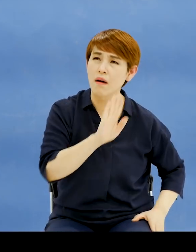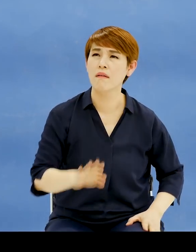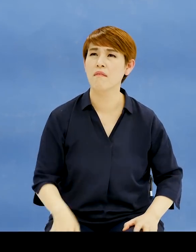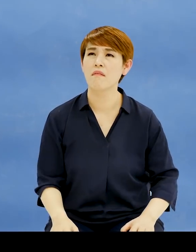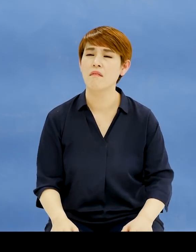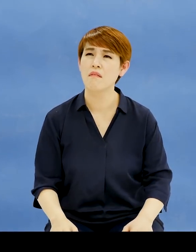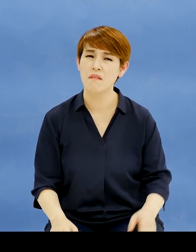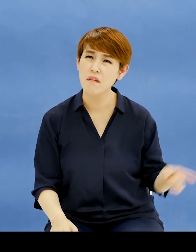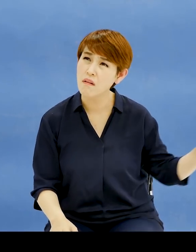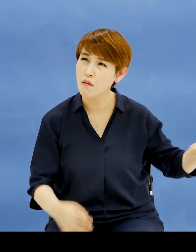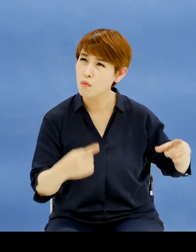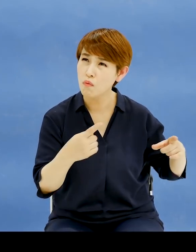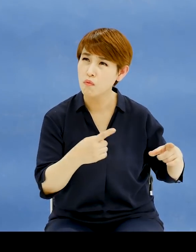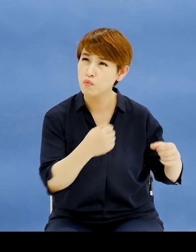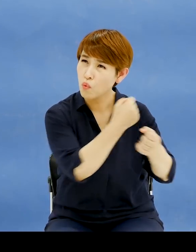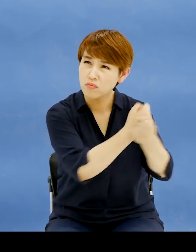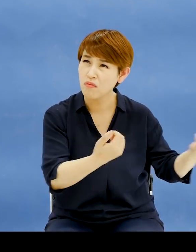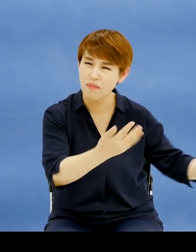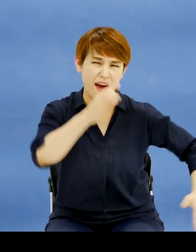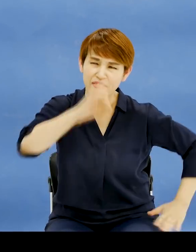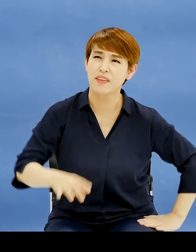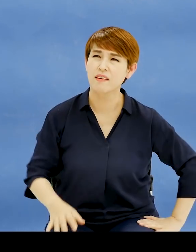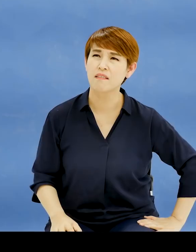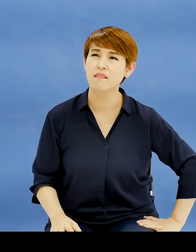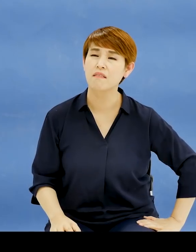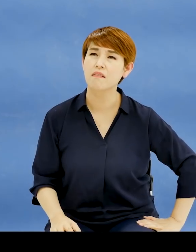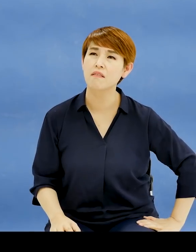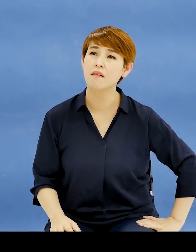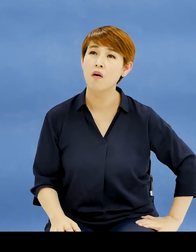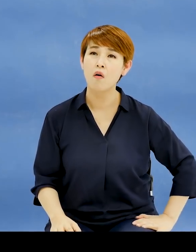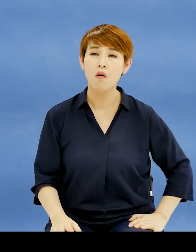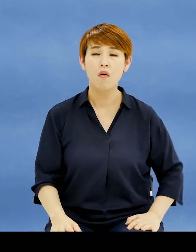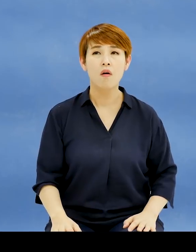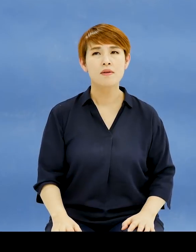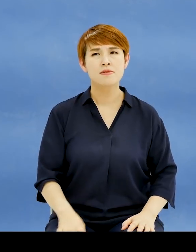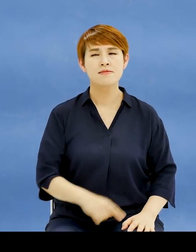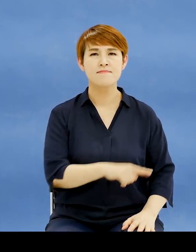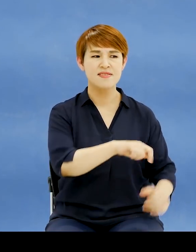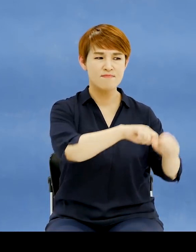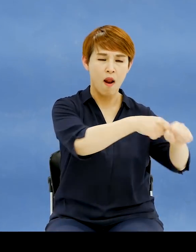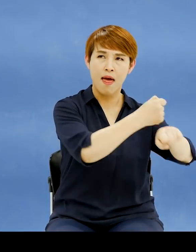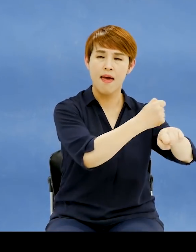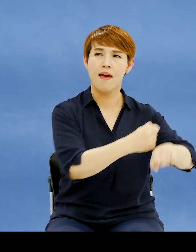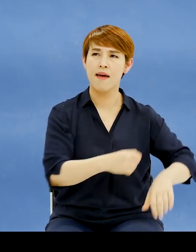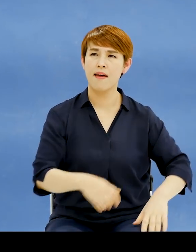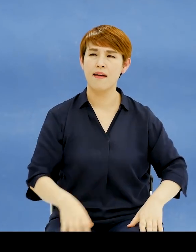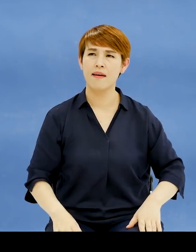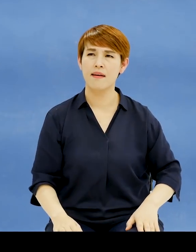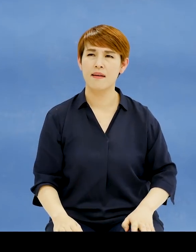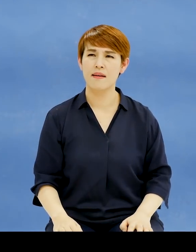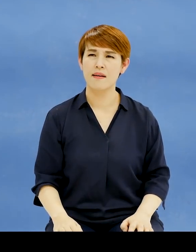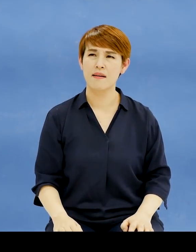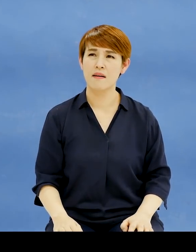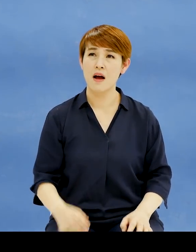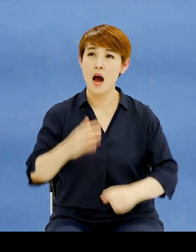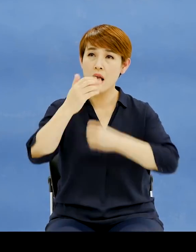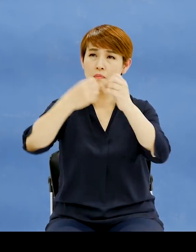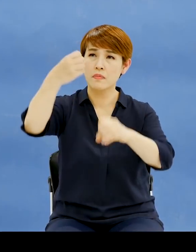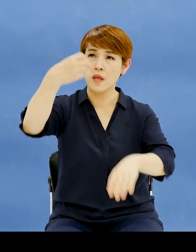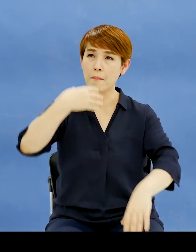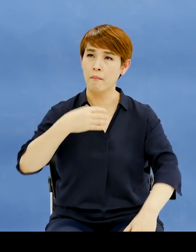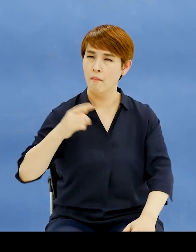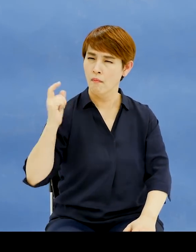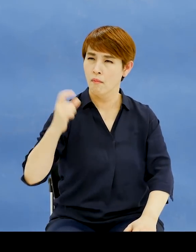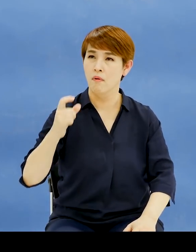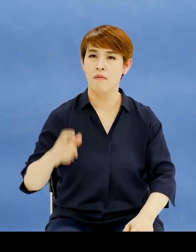싶지가 않고 저런 사람은 용서하면 안 된다고 생각합니다. 어떤 사람은 하나님 혼나야 돼요. 하나님 말씀을 아무 말씀도